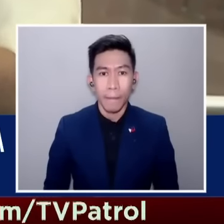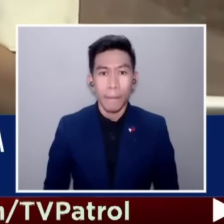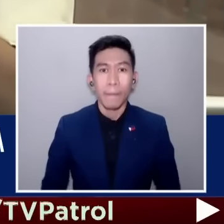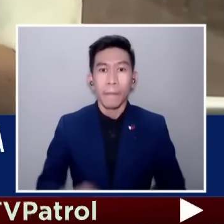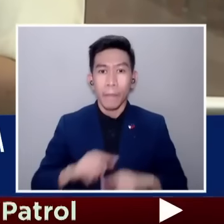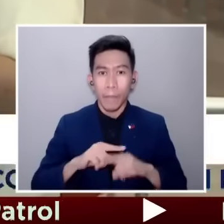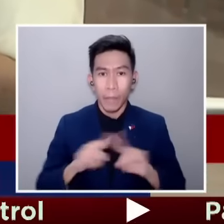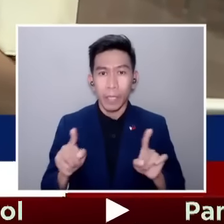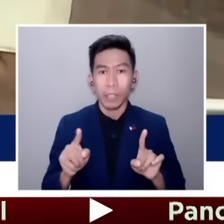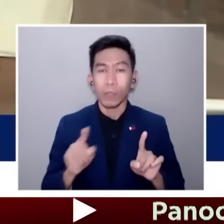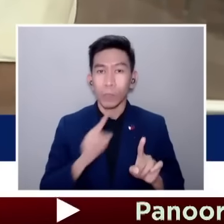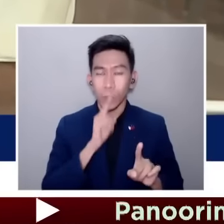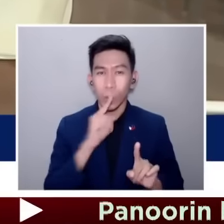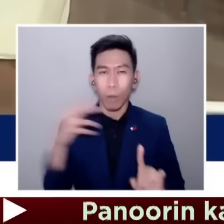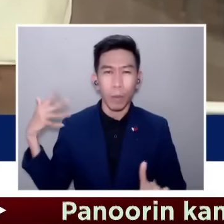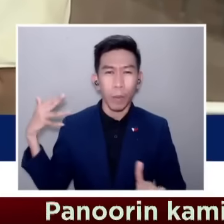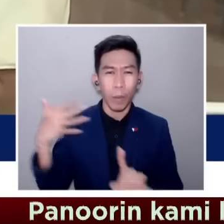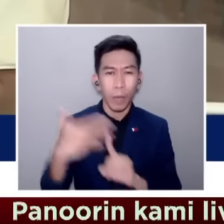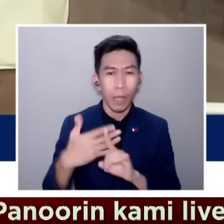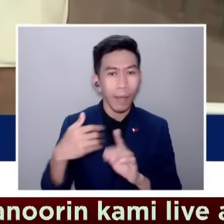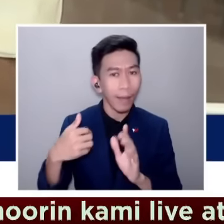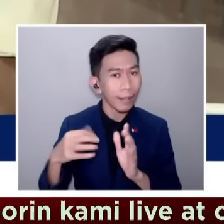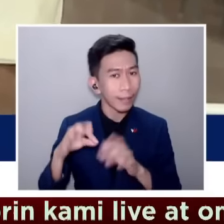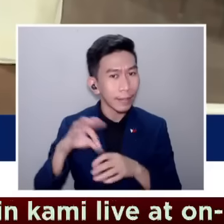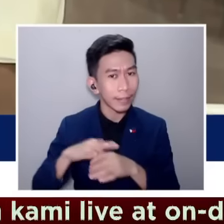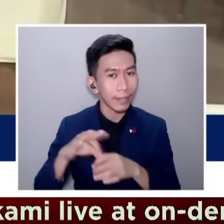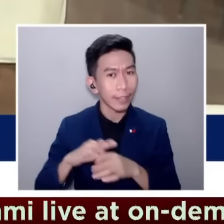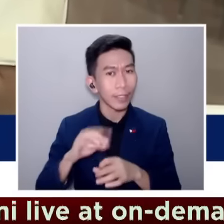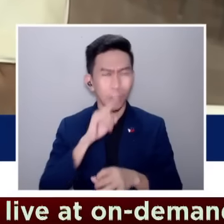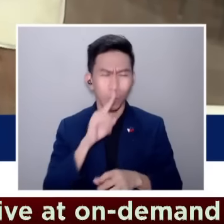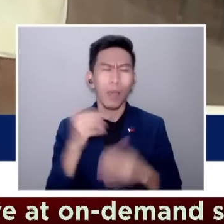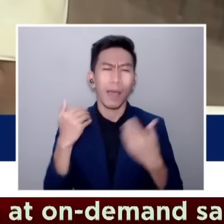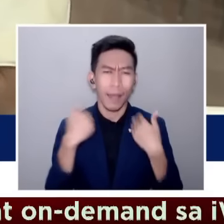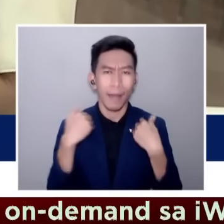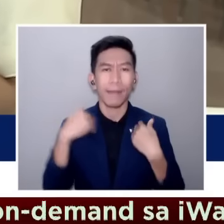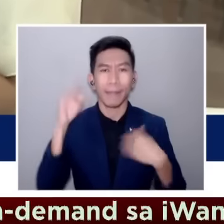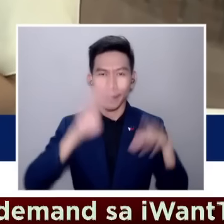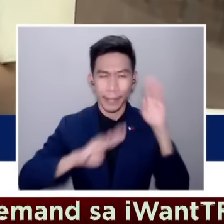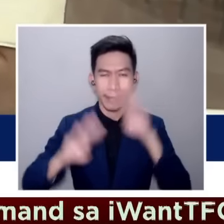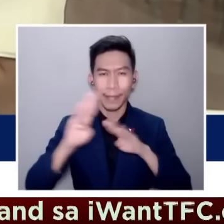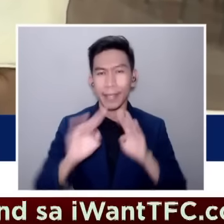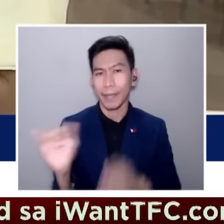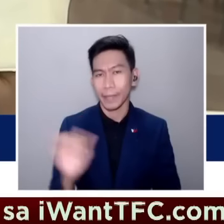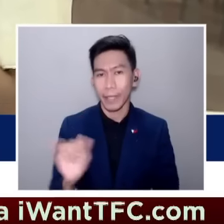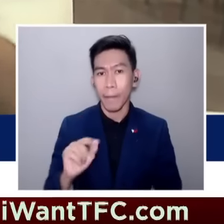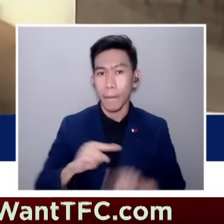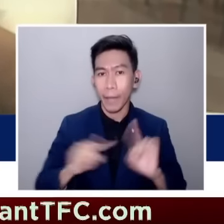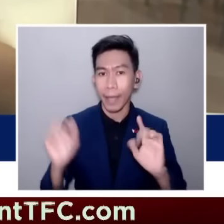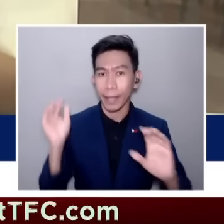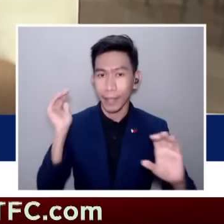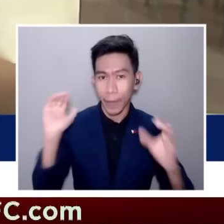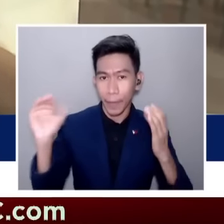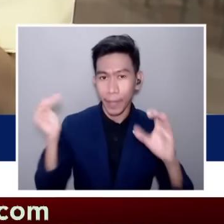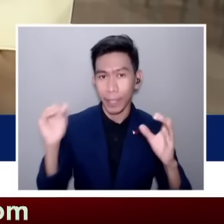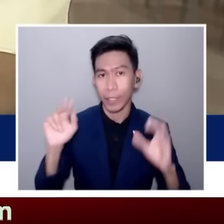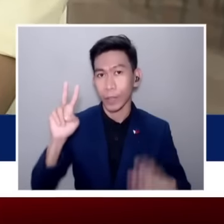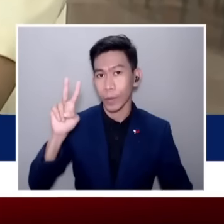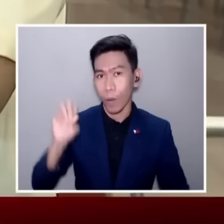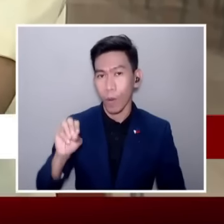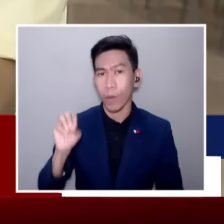meron tayo ng mga nakaraan, sadya namang lagi talagang may mga aberya. Pero kung titingnan mo, kahit na ibase mo doon sa